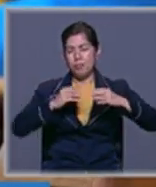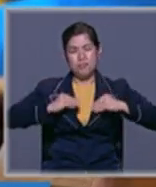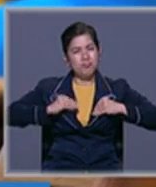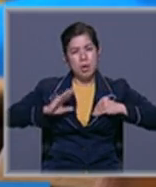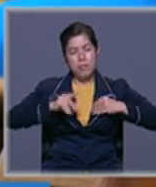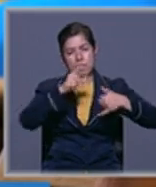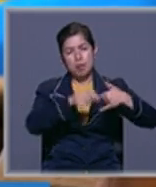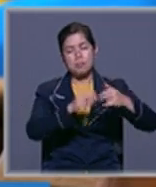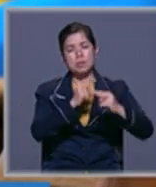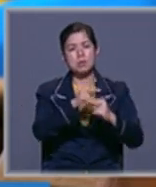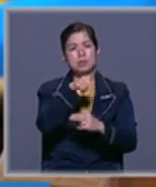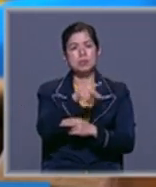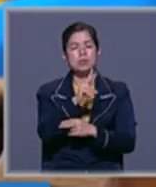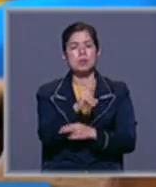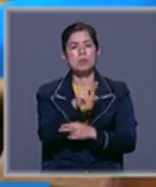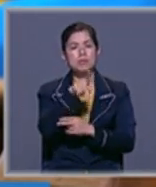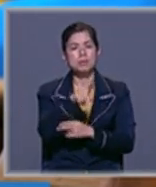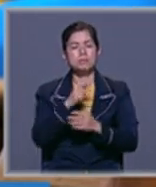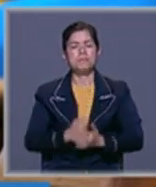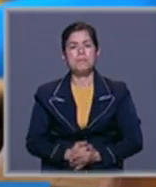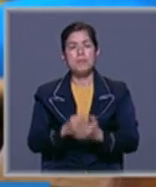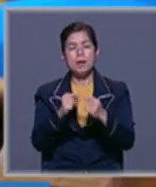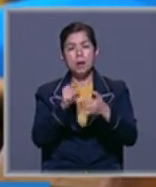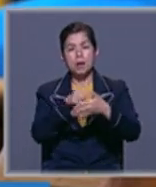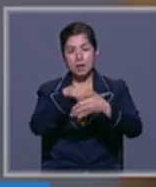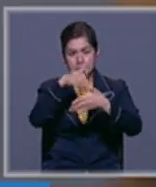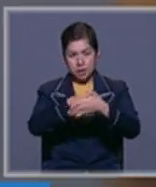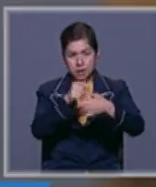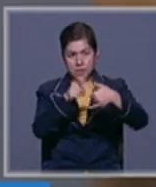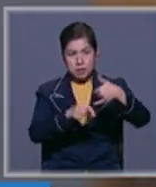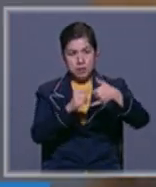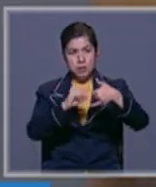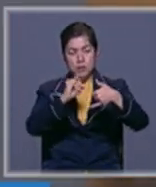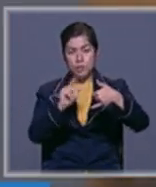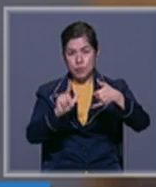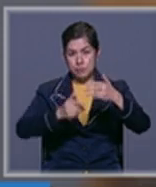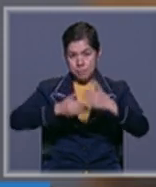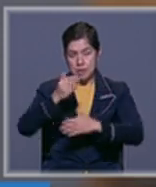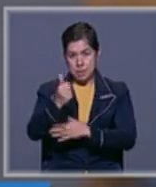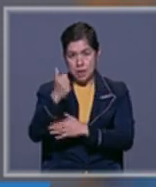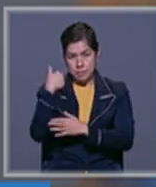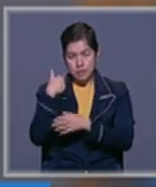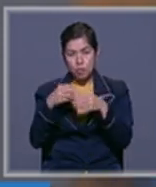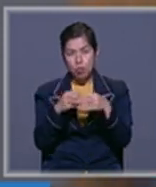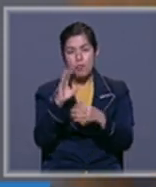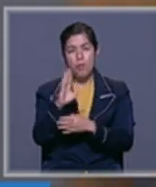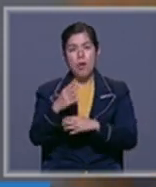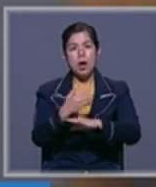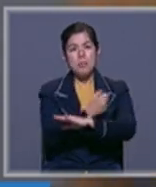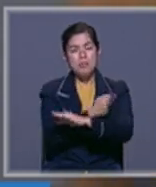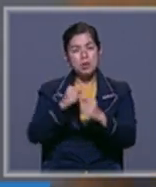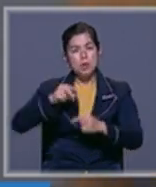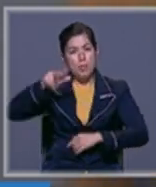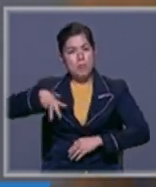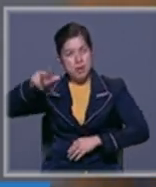แบบเต็มตัวผลการเลือกตั้งที่คุณจุรินทร์ได้นั้นน่าสนใจนะครับพรรคเพื่อไทยแสดงปฏิกิริยาชื่นชมนะครับ